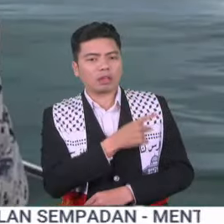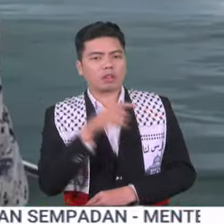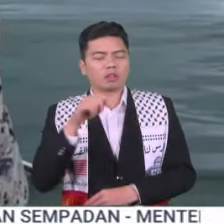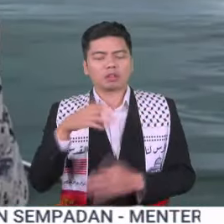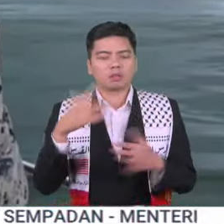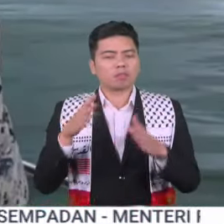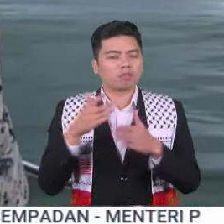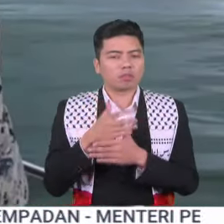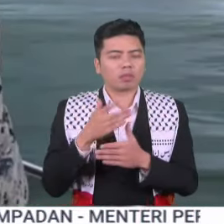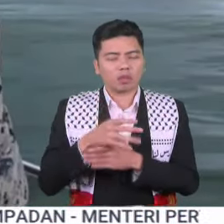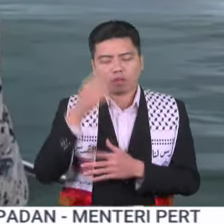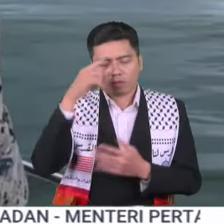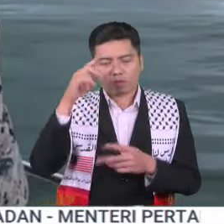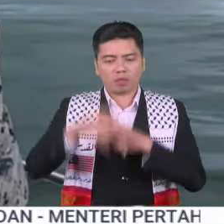proses pencarian